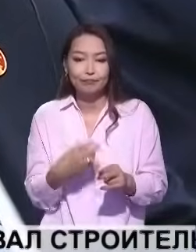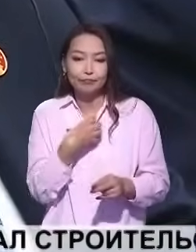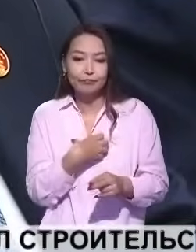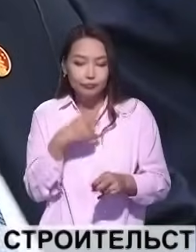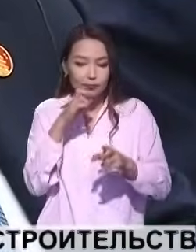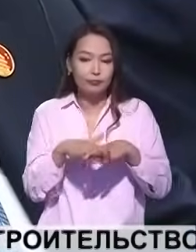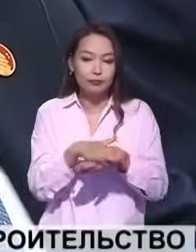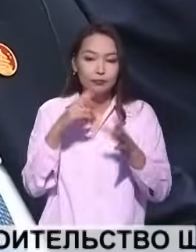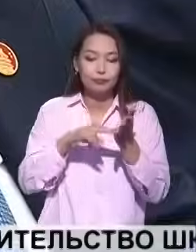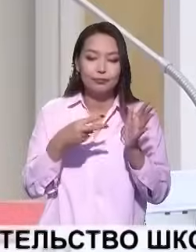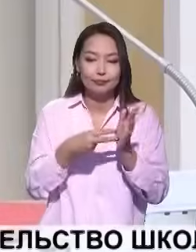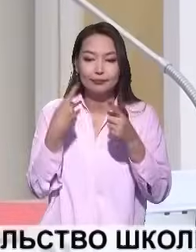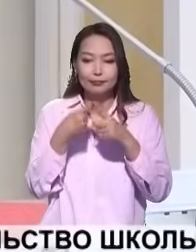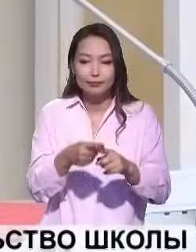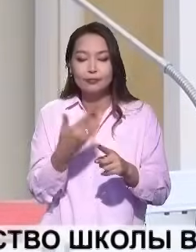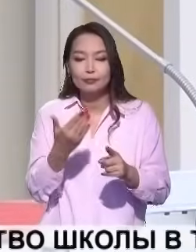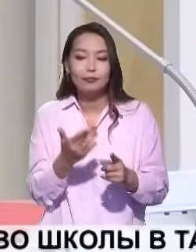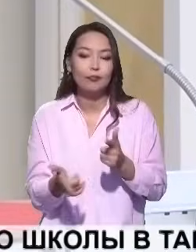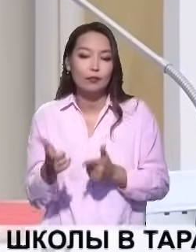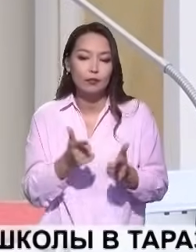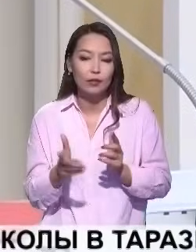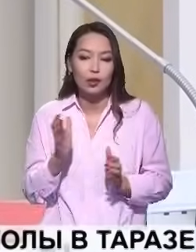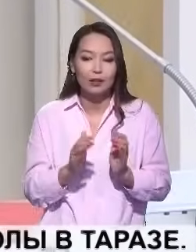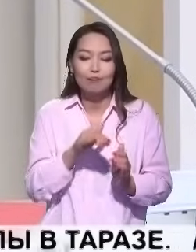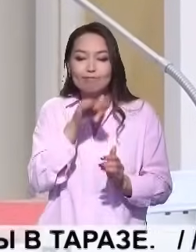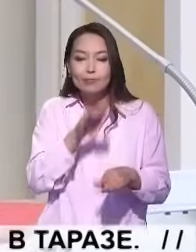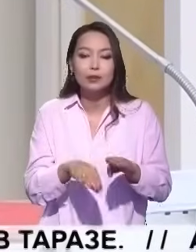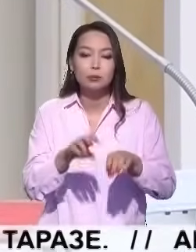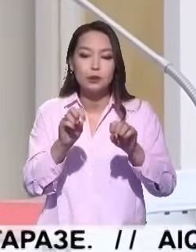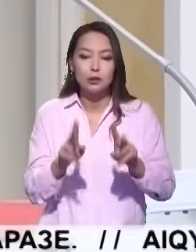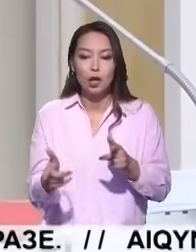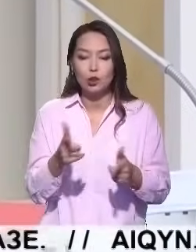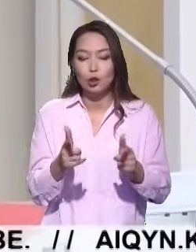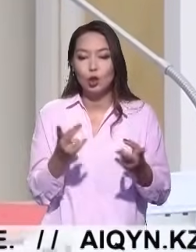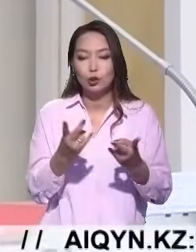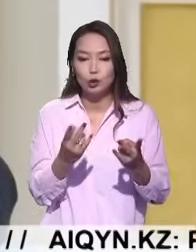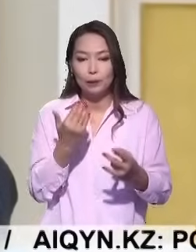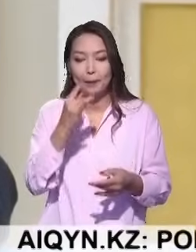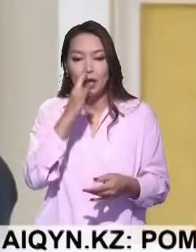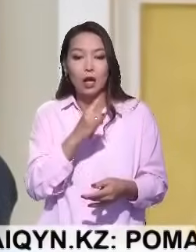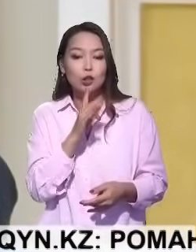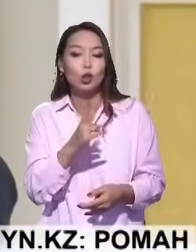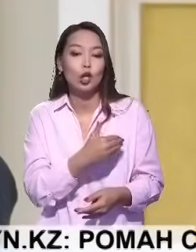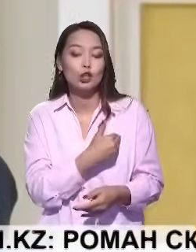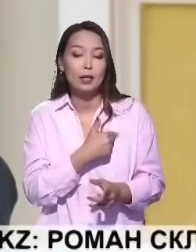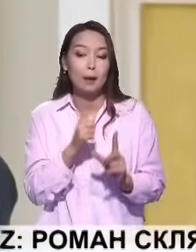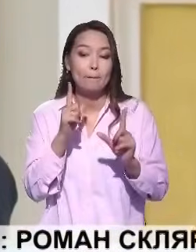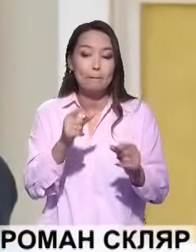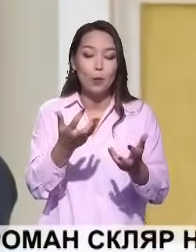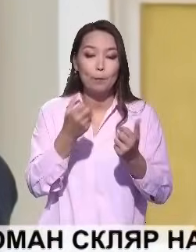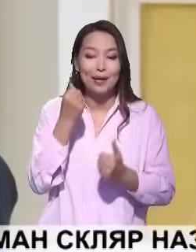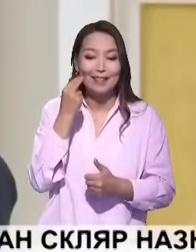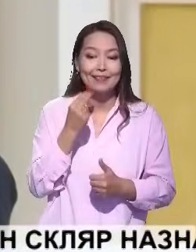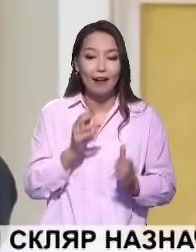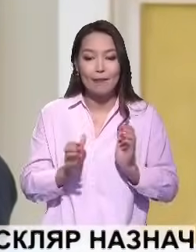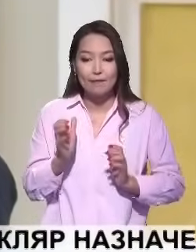страны проект, целью которого является подготовка высококвалифицированных специалистов. Растет число казахстанцев, желающих получить образование в китайских